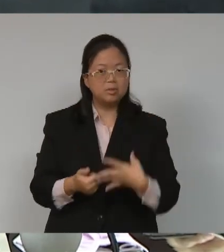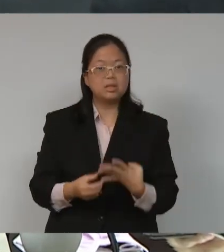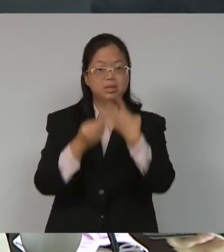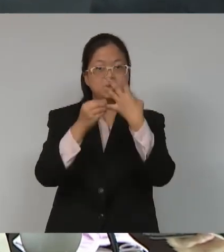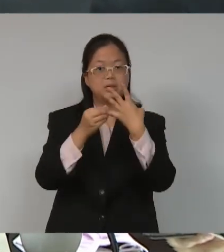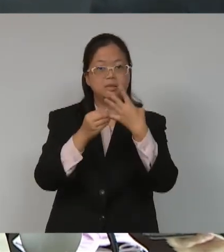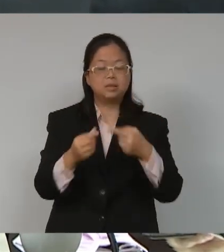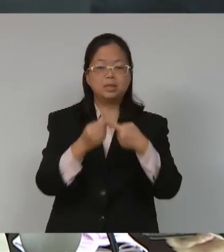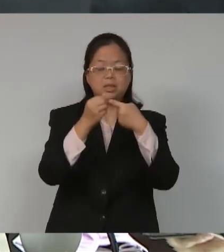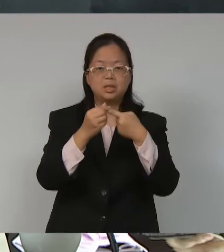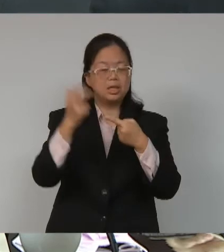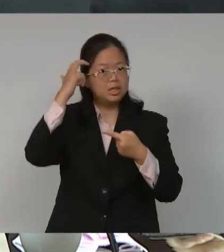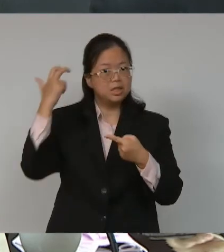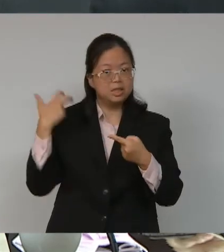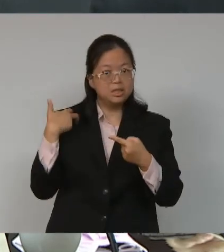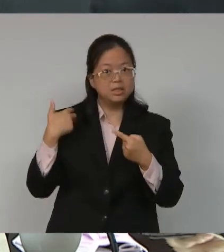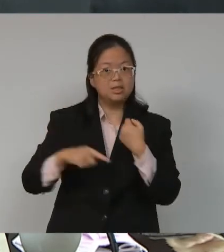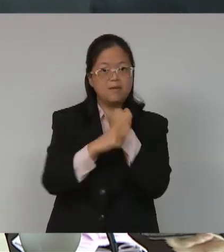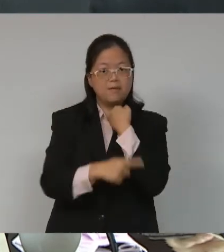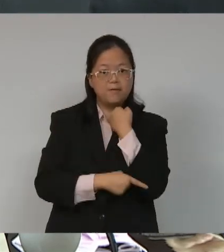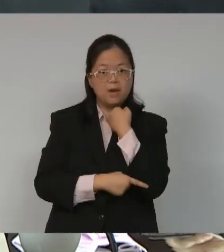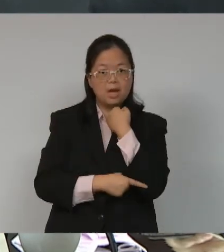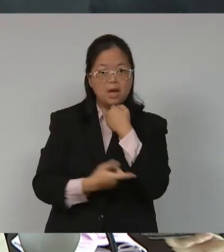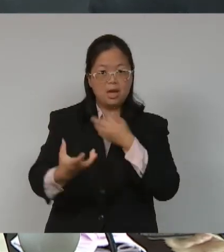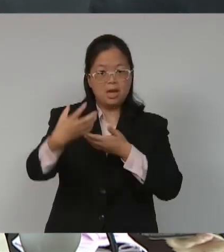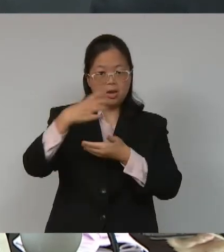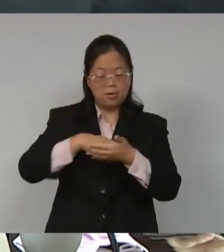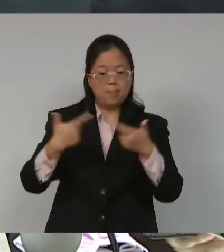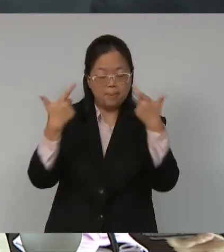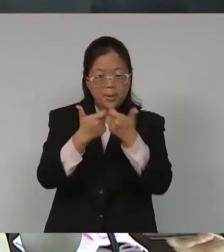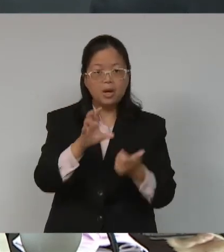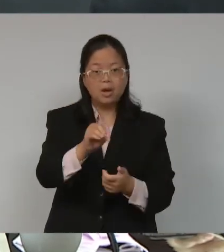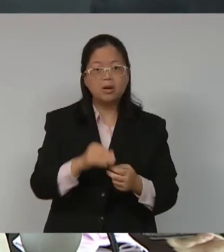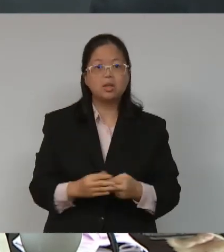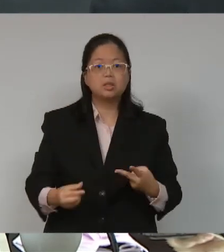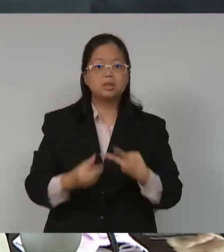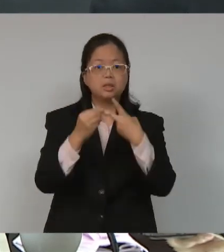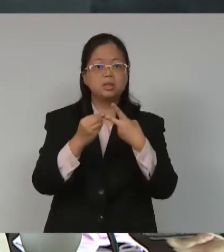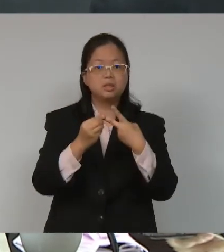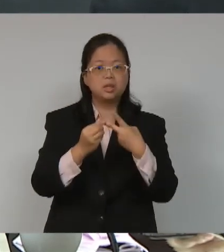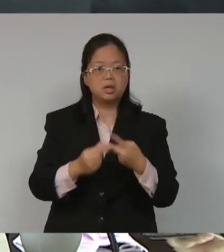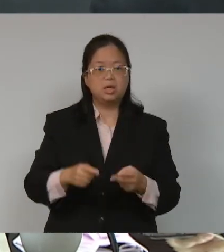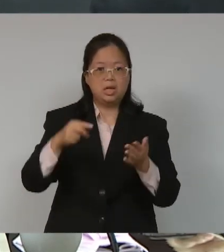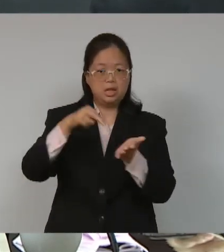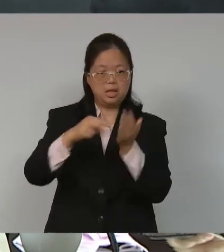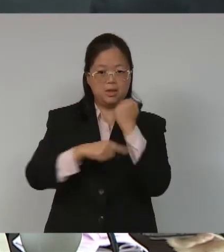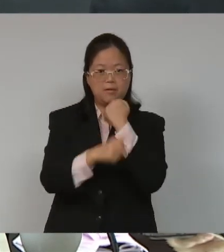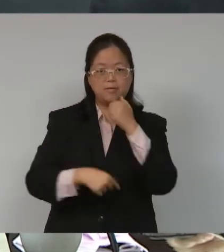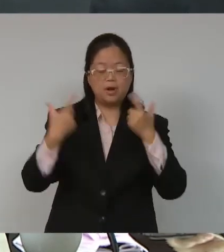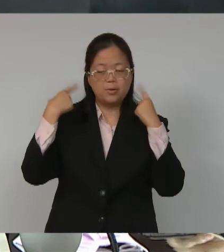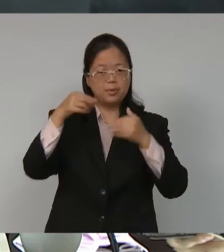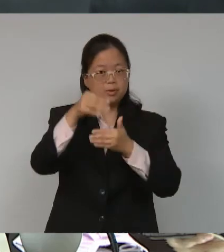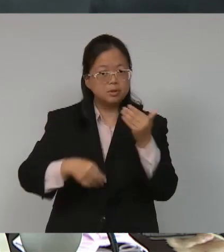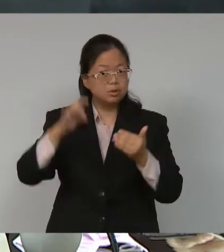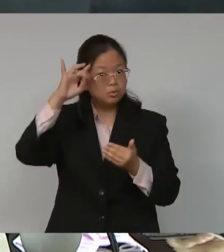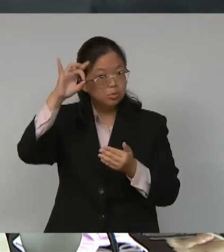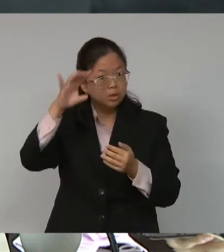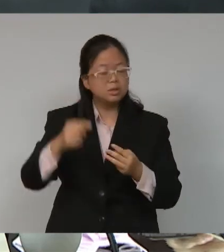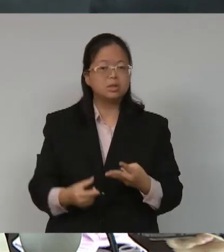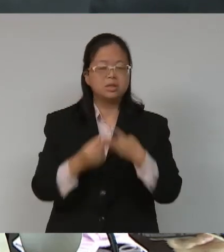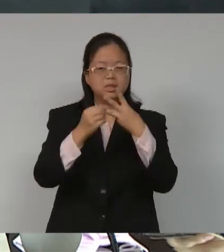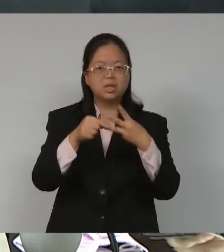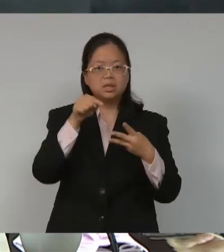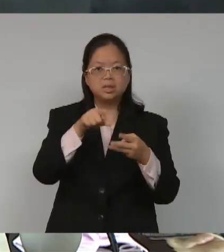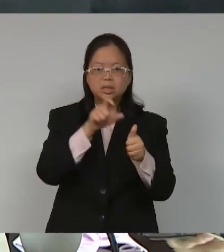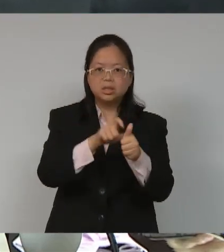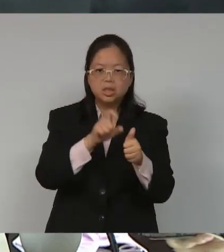是属于宪法规定下的适格公投，是不是属于立法原则的创制，是否提案内容不能了解其争议，